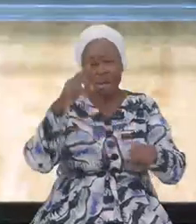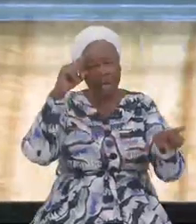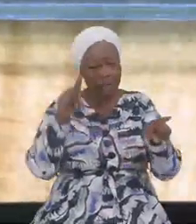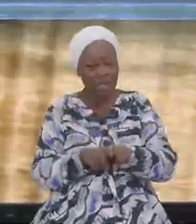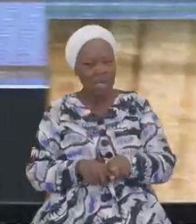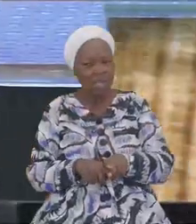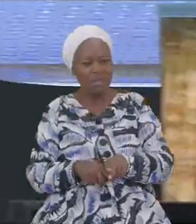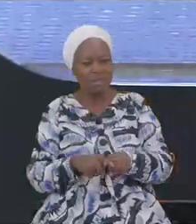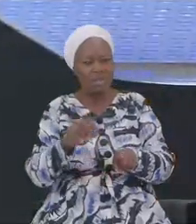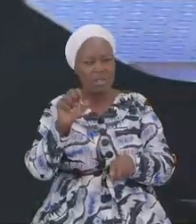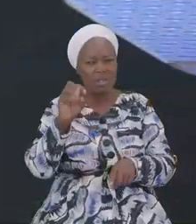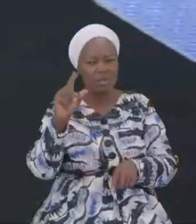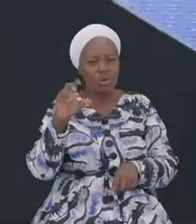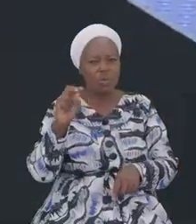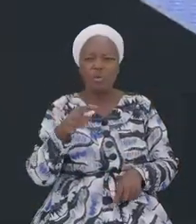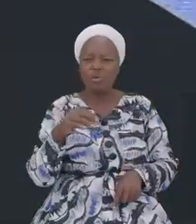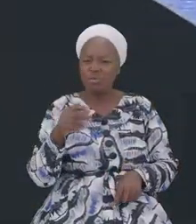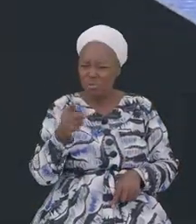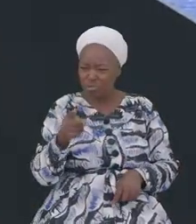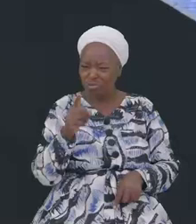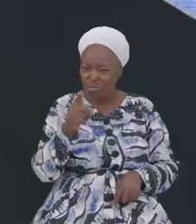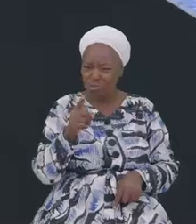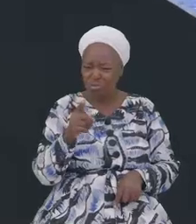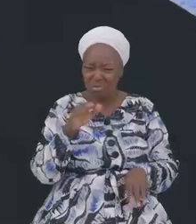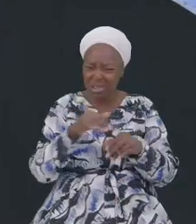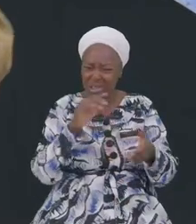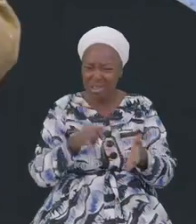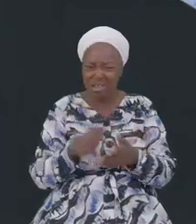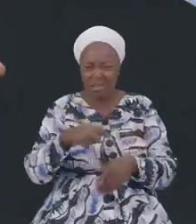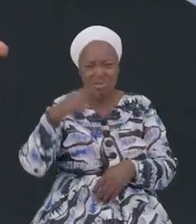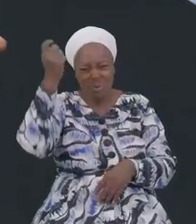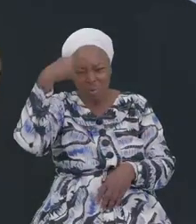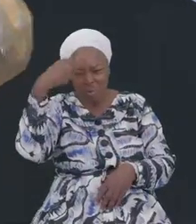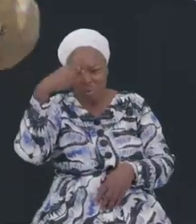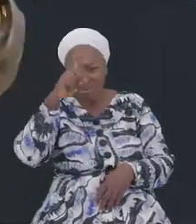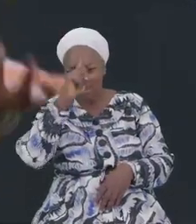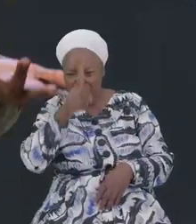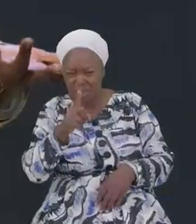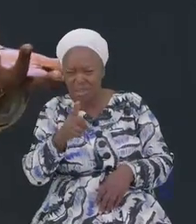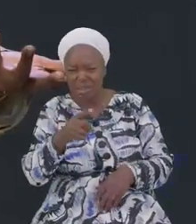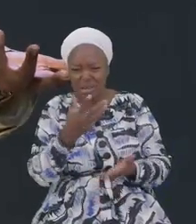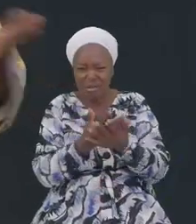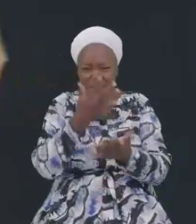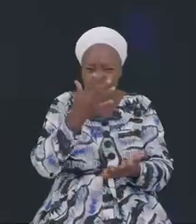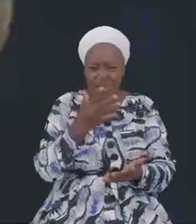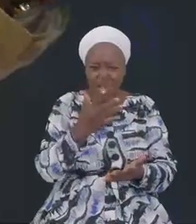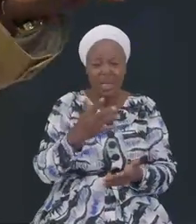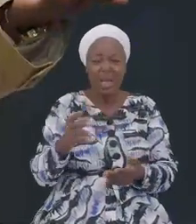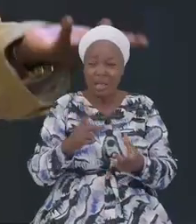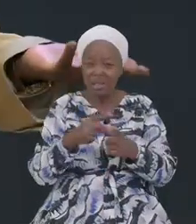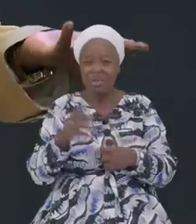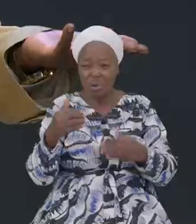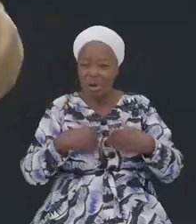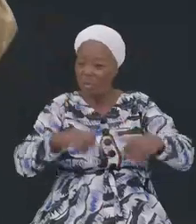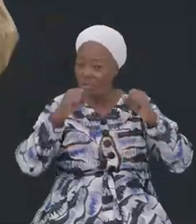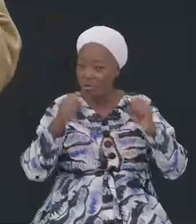une alliance conditionnelle, Salomon, toi, de tous les gens, pourquoi tu as le sage, intelligent, riche,